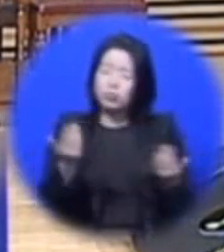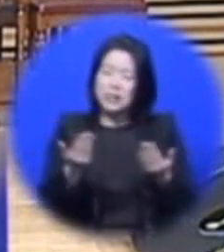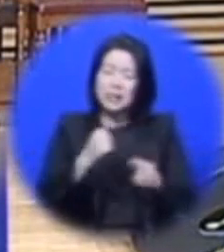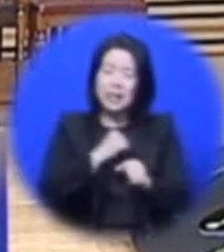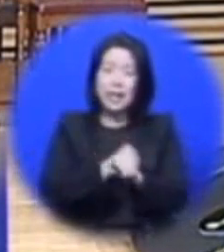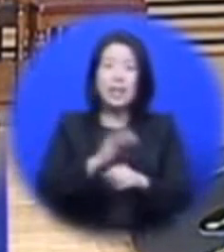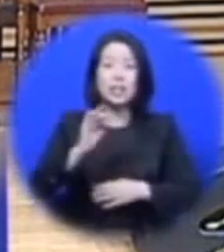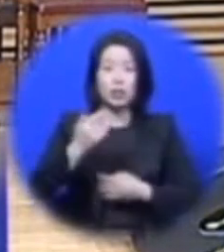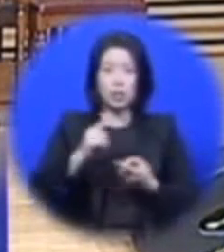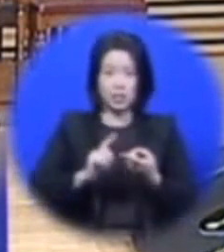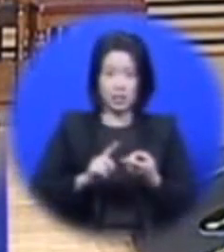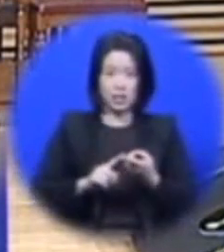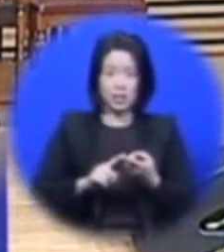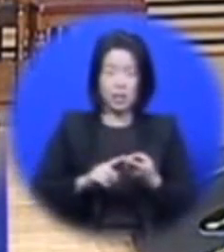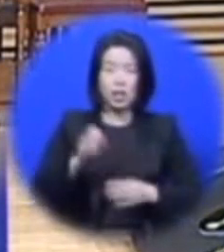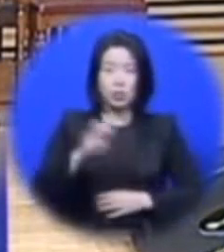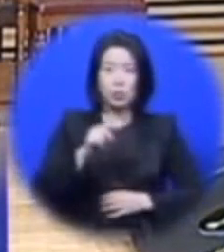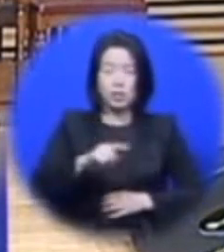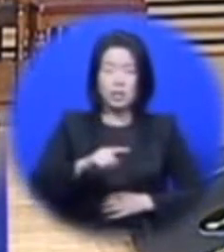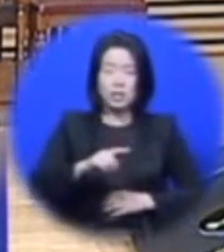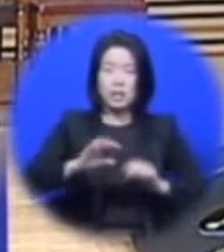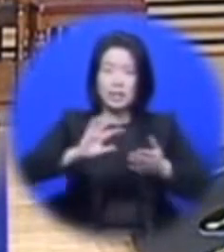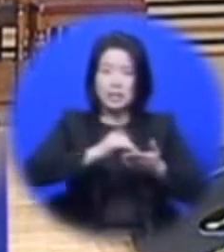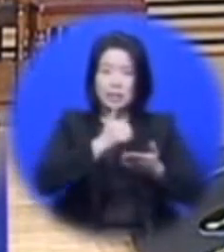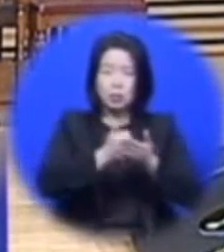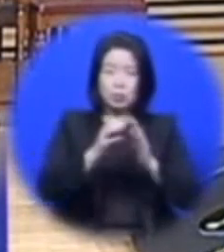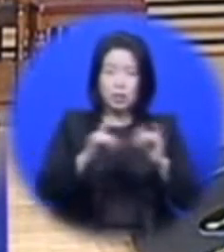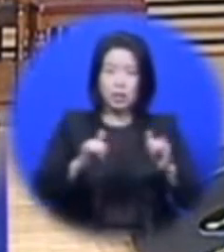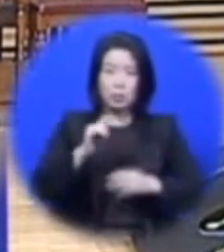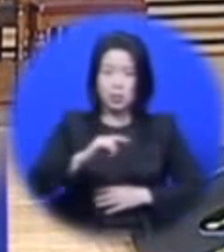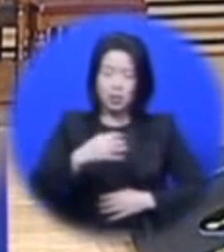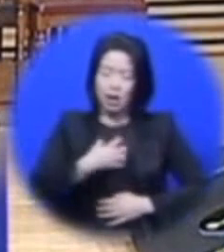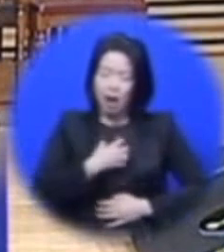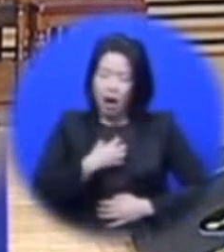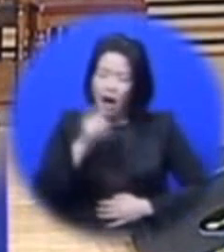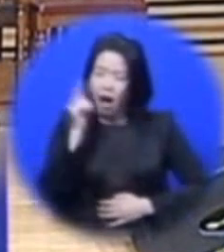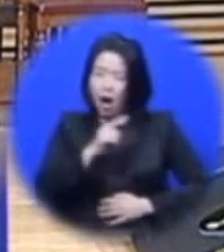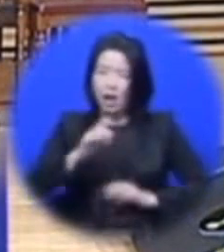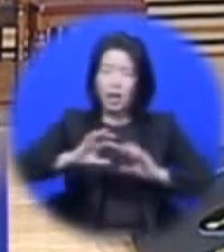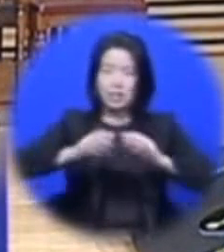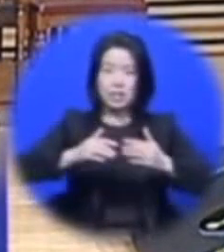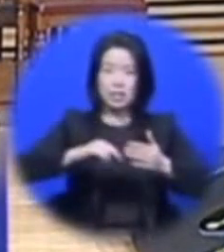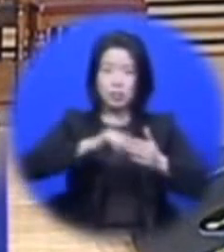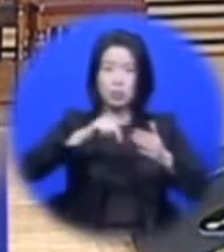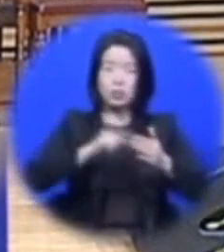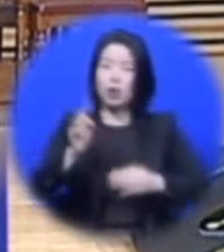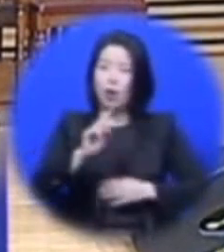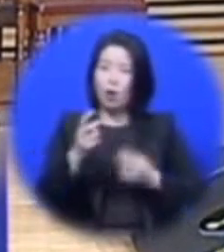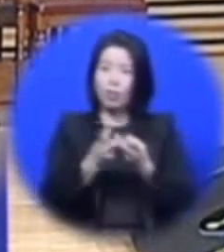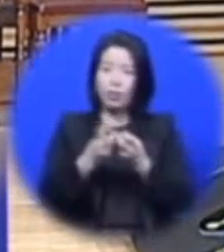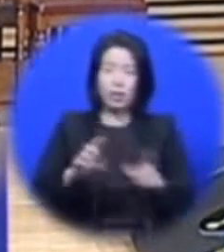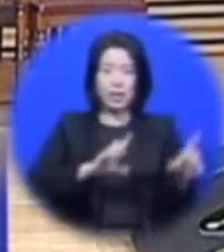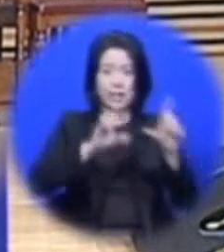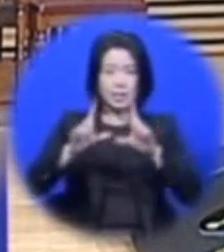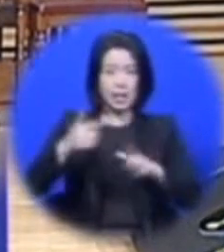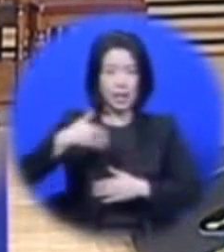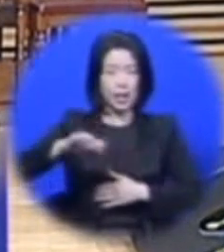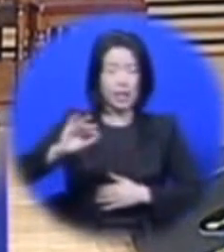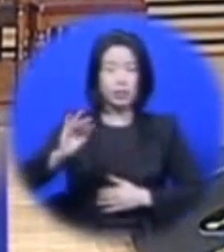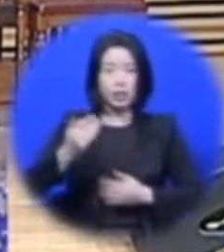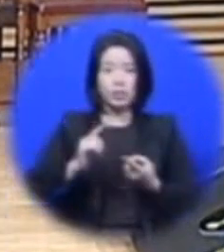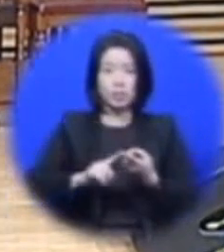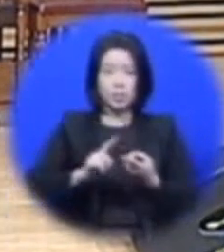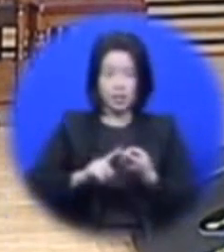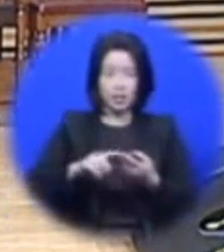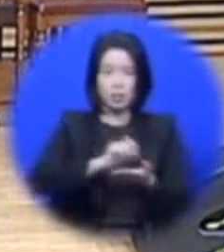또 그리스도인들은 이 험하고 악한 세상에 어떻게 살아갈 수 있는 건지에 대하여 쓰고 있는 성경입니다.